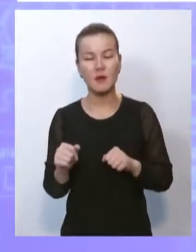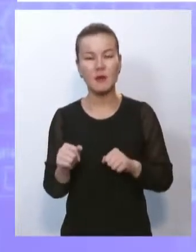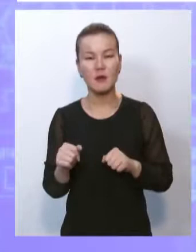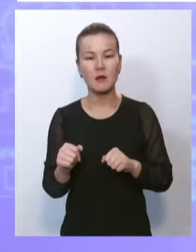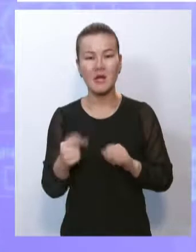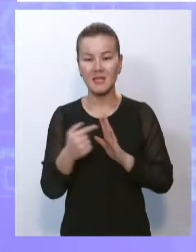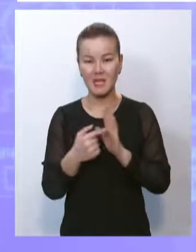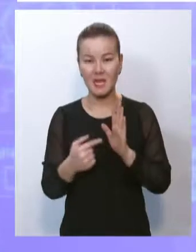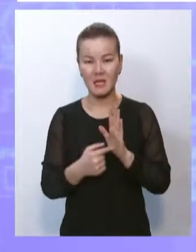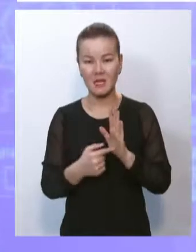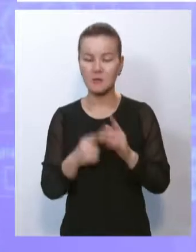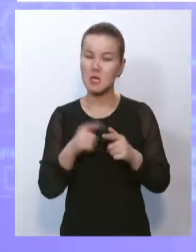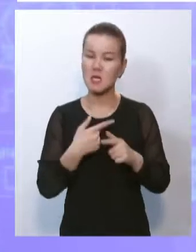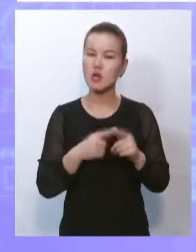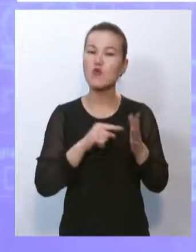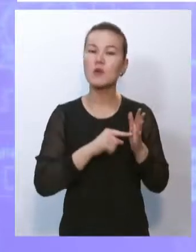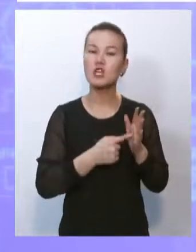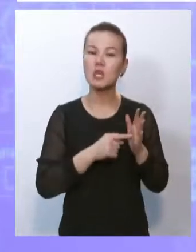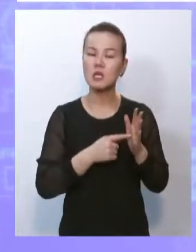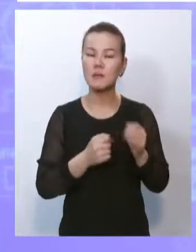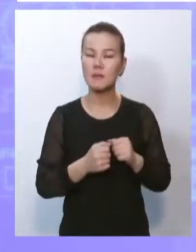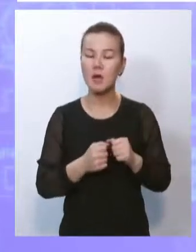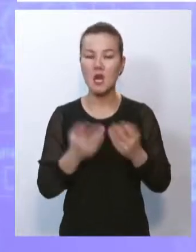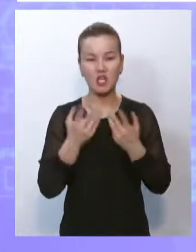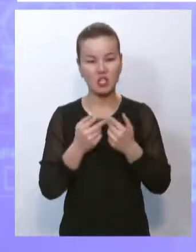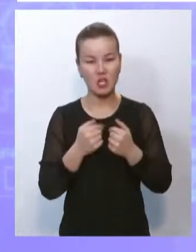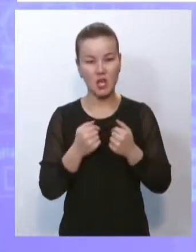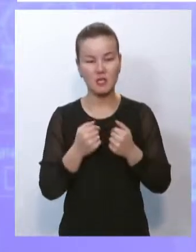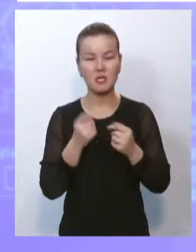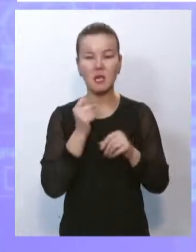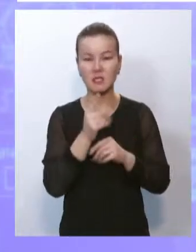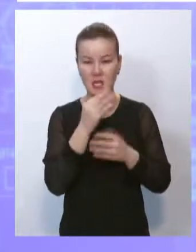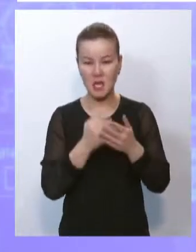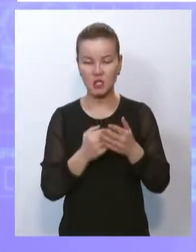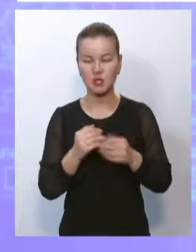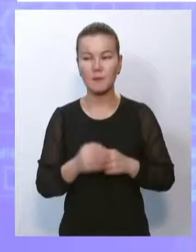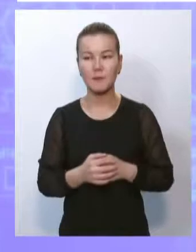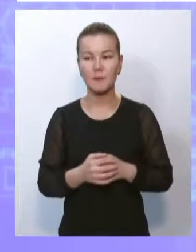делением или умножением решается задача